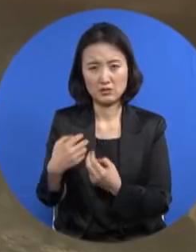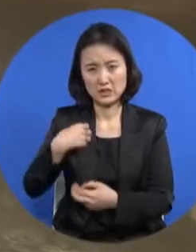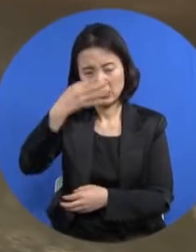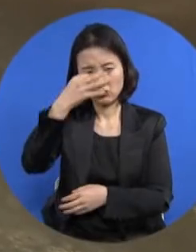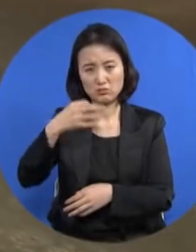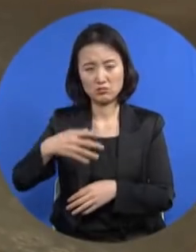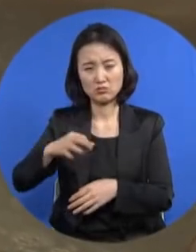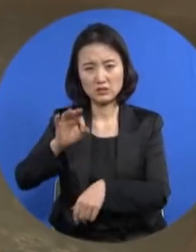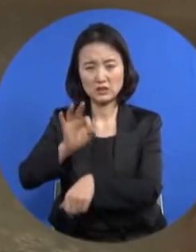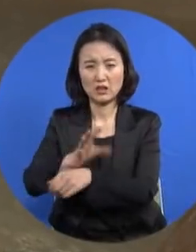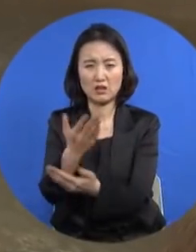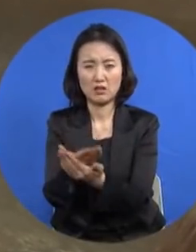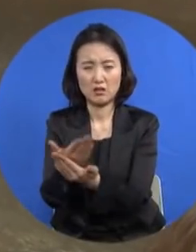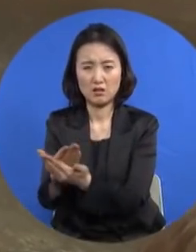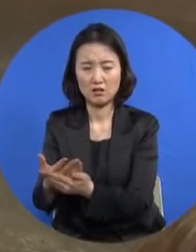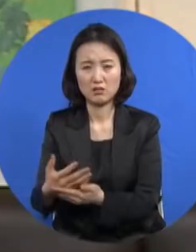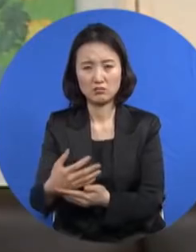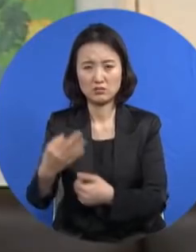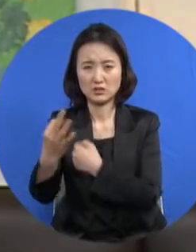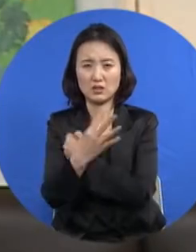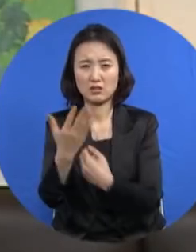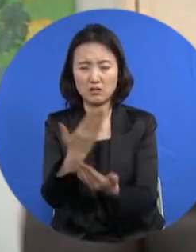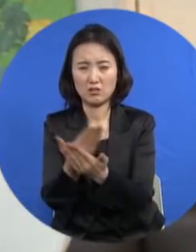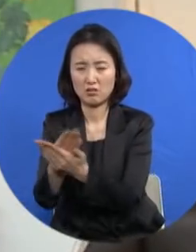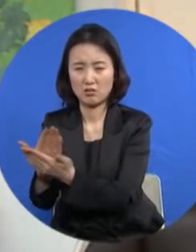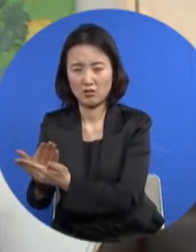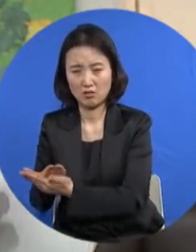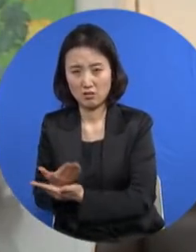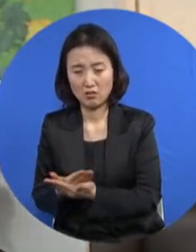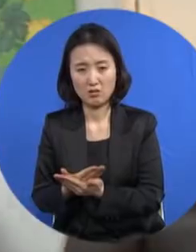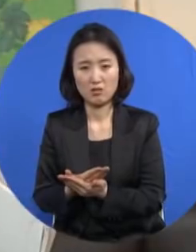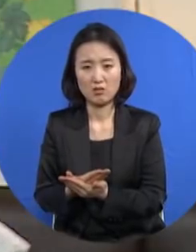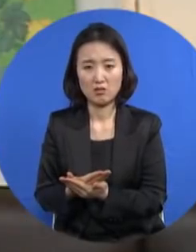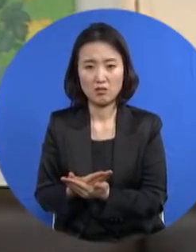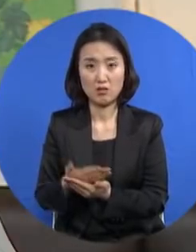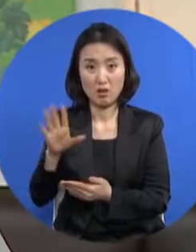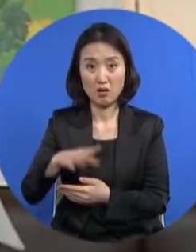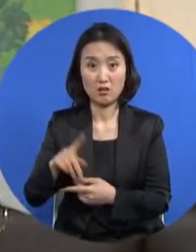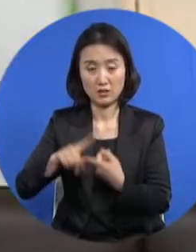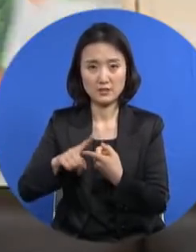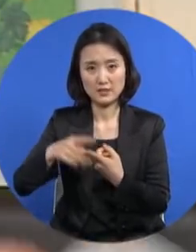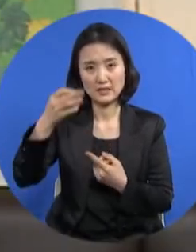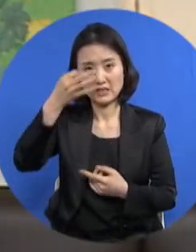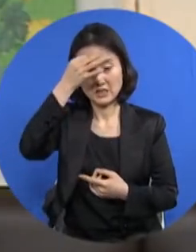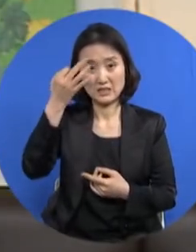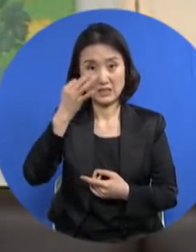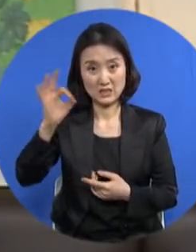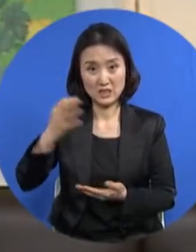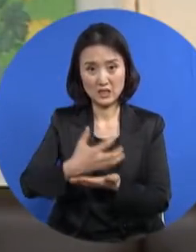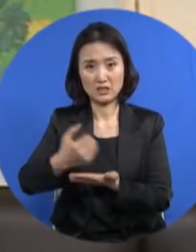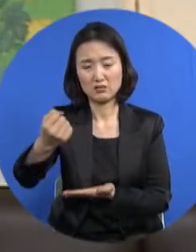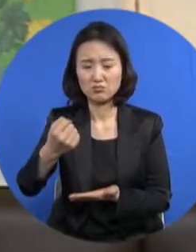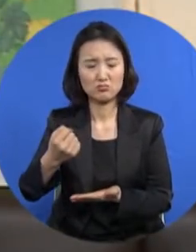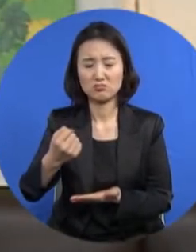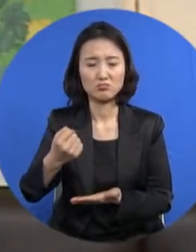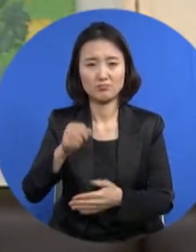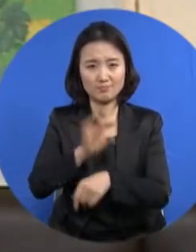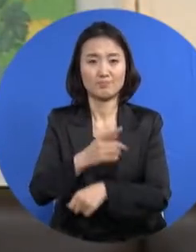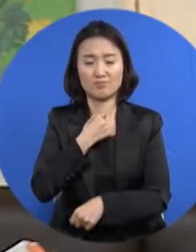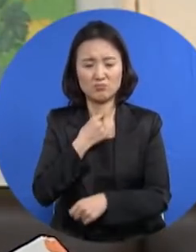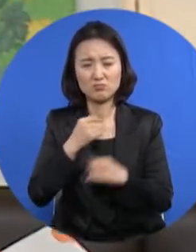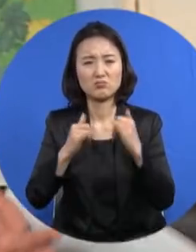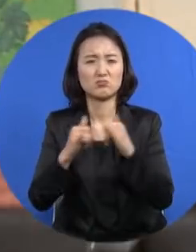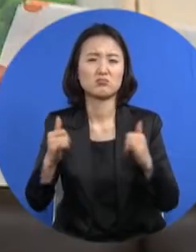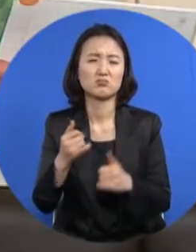식당들을 돌아다니기 시작했어요. 그런데 그런 것을 사주는 사람이 많이 있었을 리가 없었겠죠.